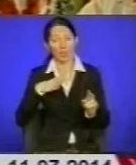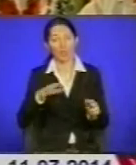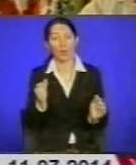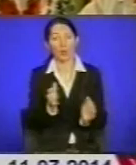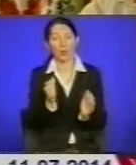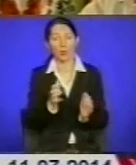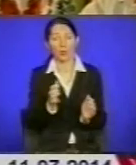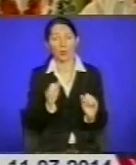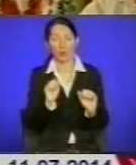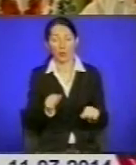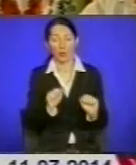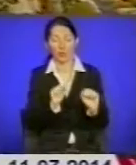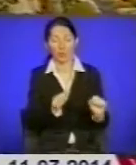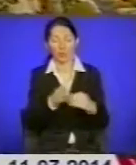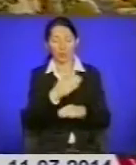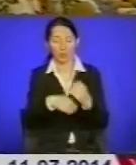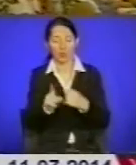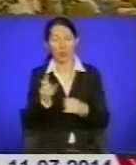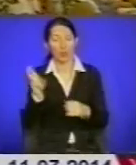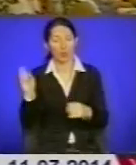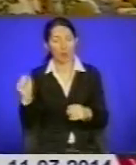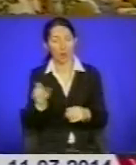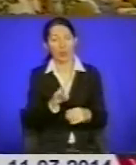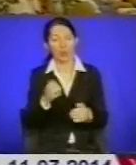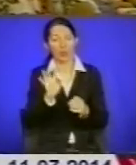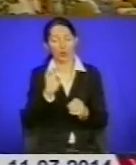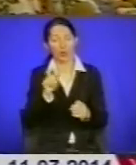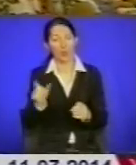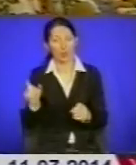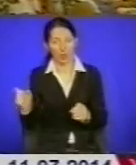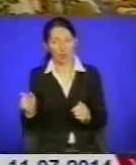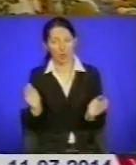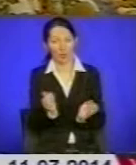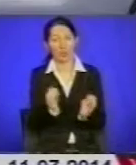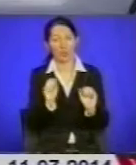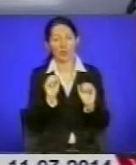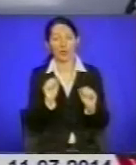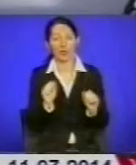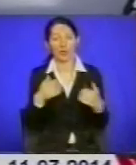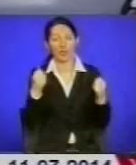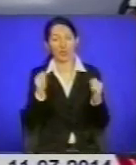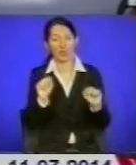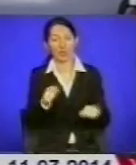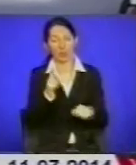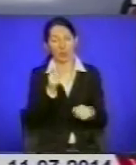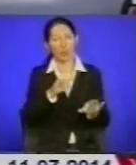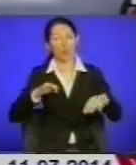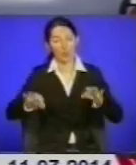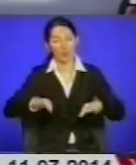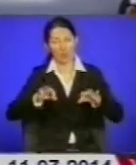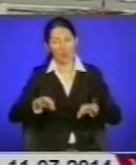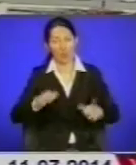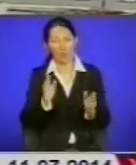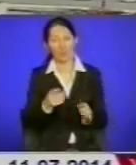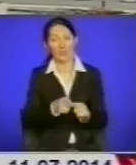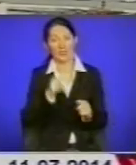Борщів. Району. З 400 осіб з обмеженими фізичними можливостями 100 на візках. І хоча це старовинне містечко з давніми